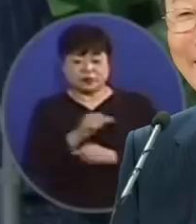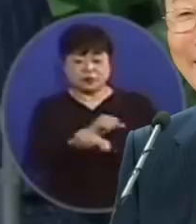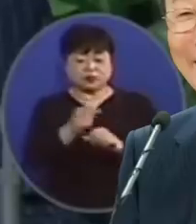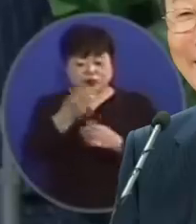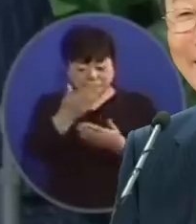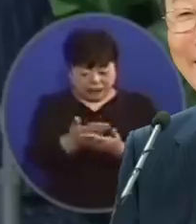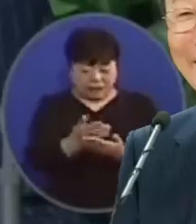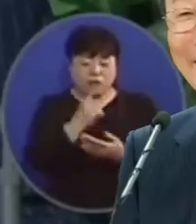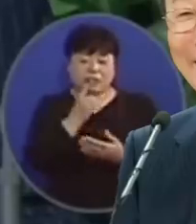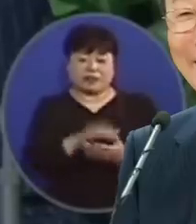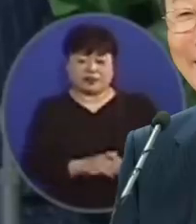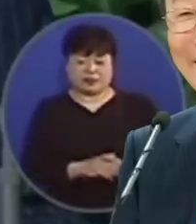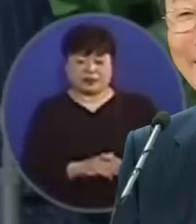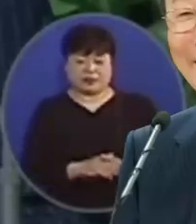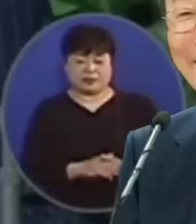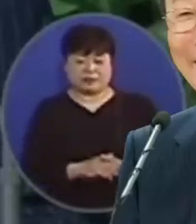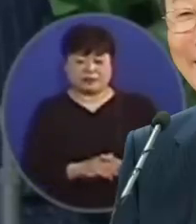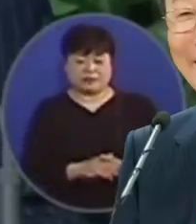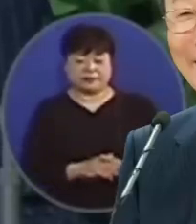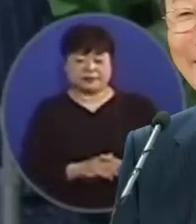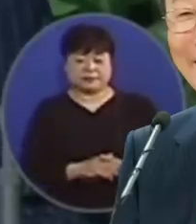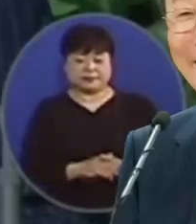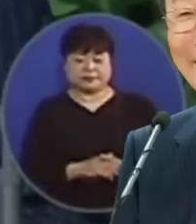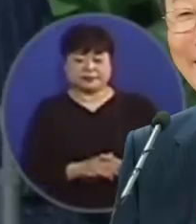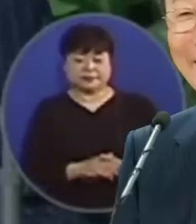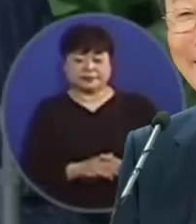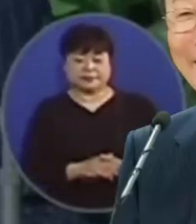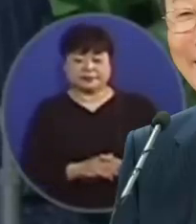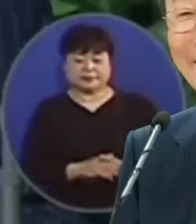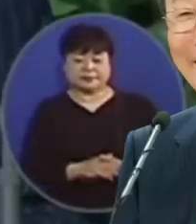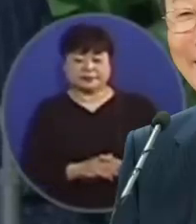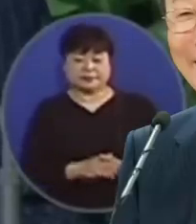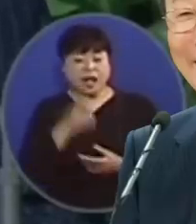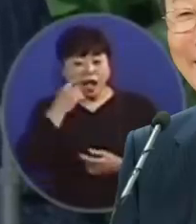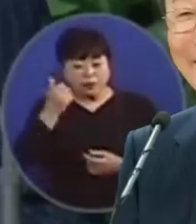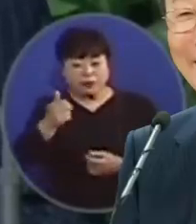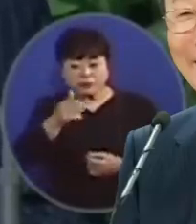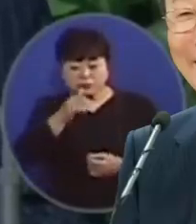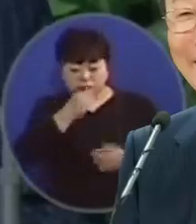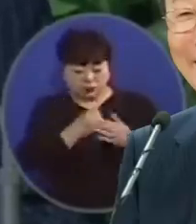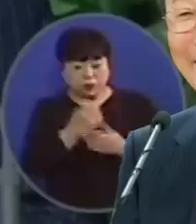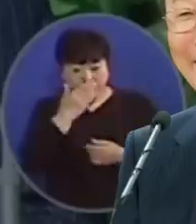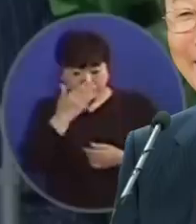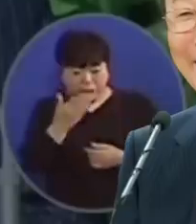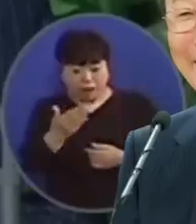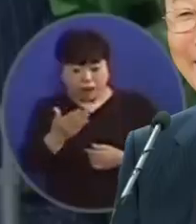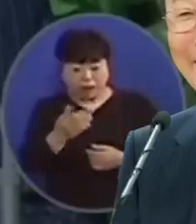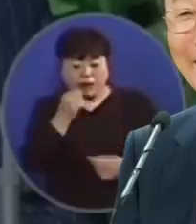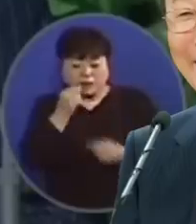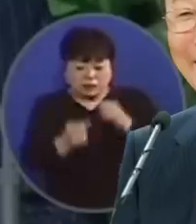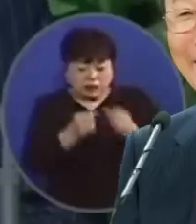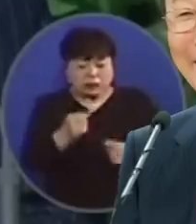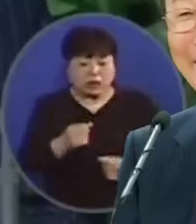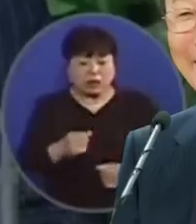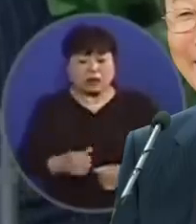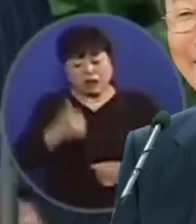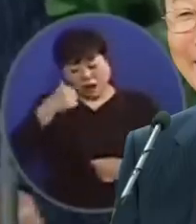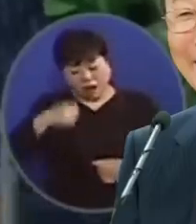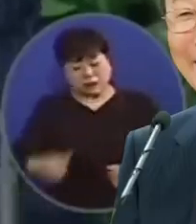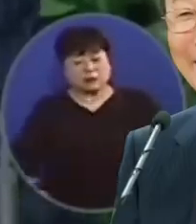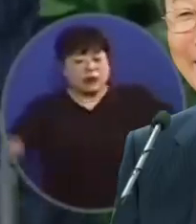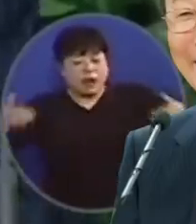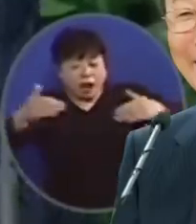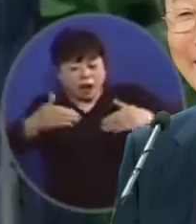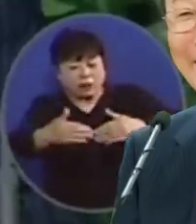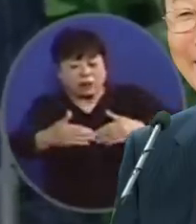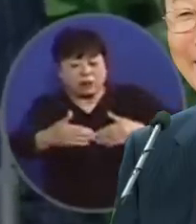용서해달라고 나왔지 않습니까? 빈손 들고 나왔지 않습니까? 아버지기 때문에 그 아버지가 뛰어나왔어. 그 아들에게